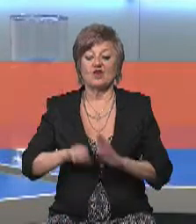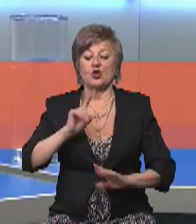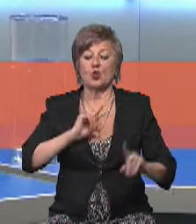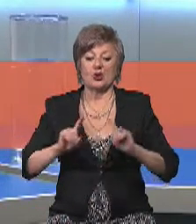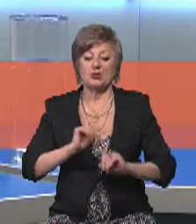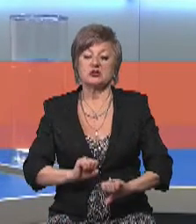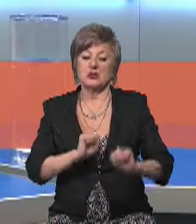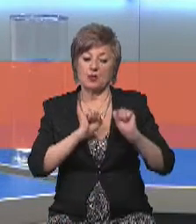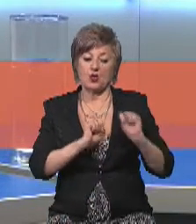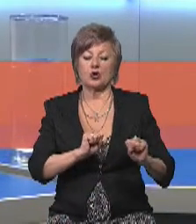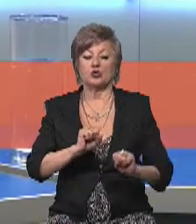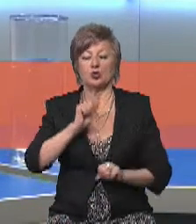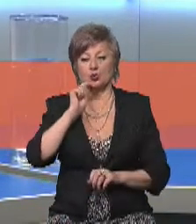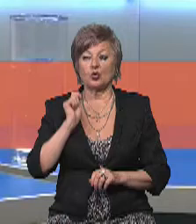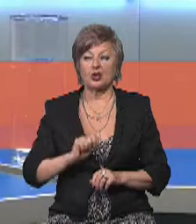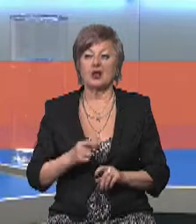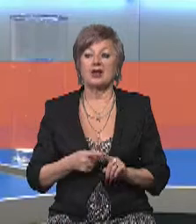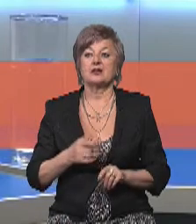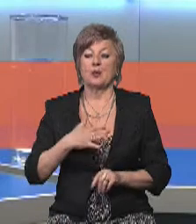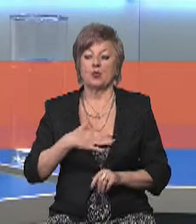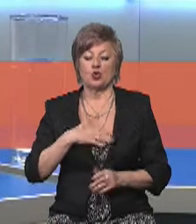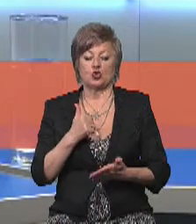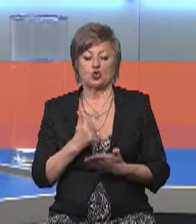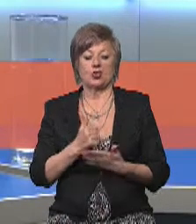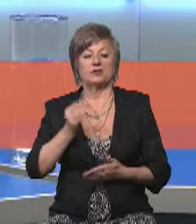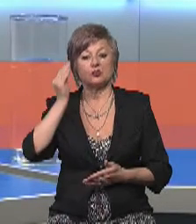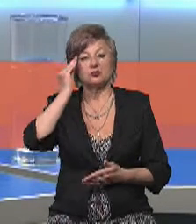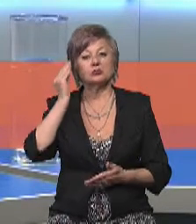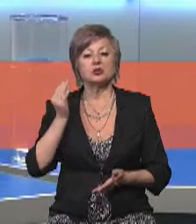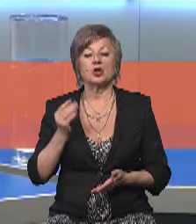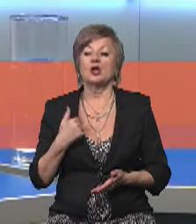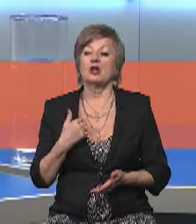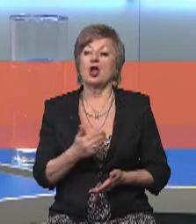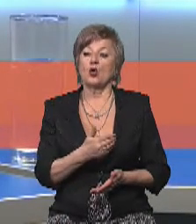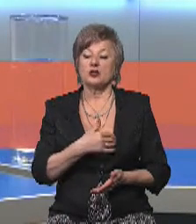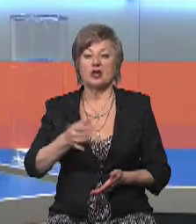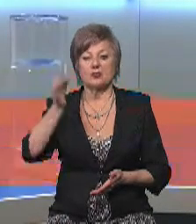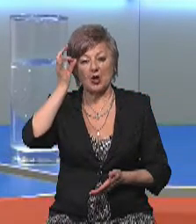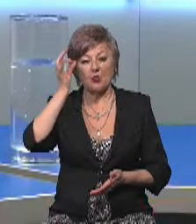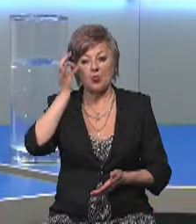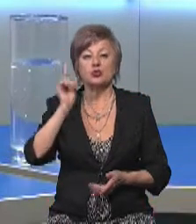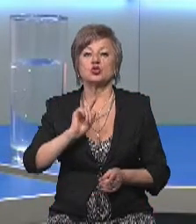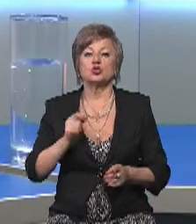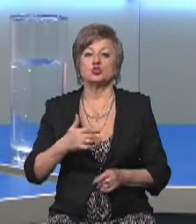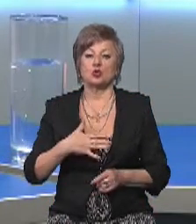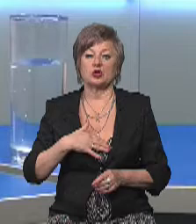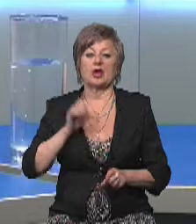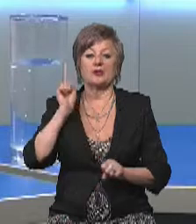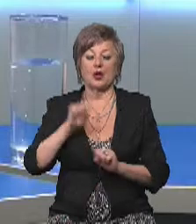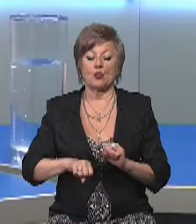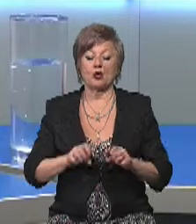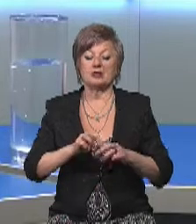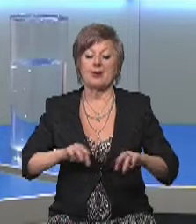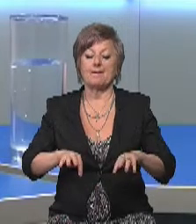Раді боронити країну. Це був мій головний мотив. Я хотів би нагадати, що я переміг на